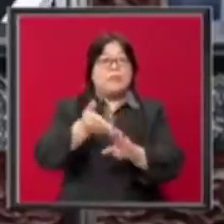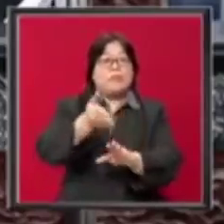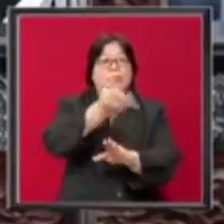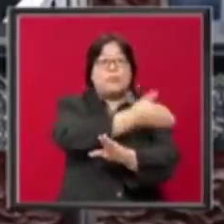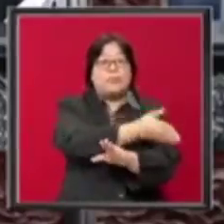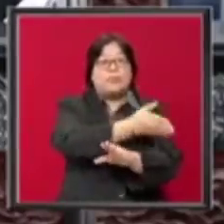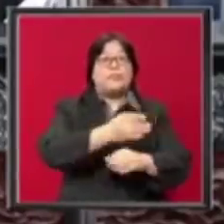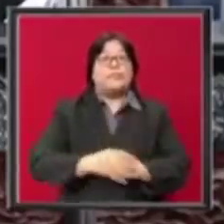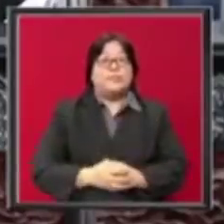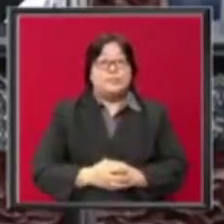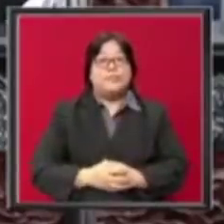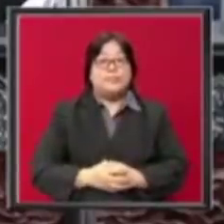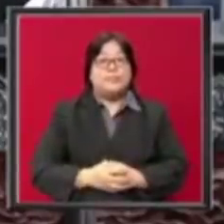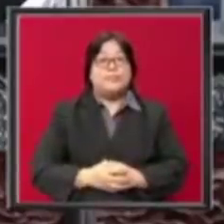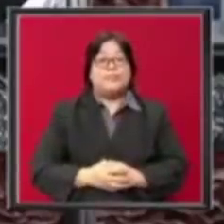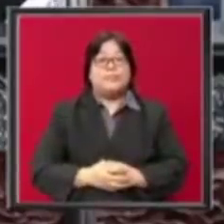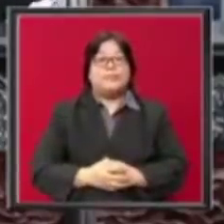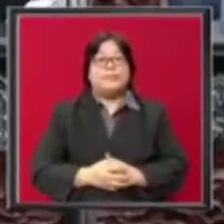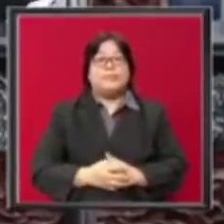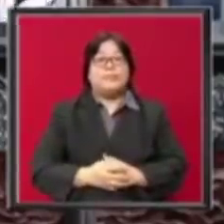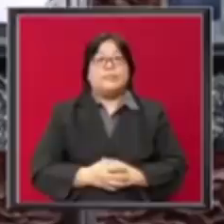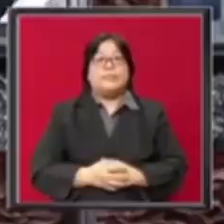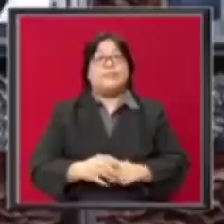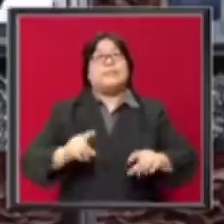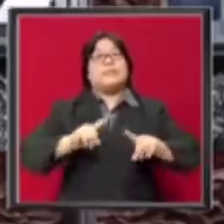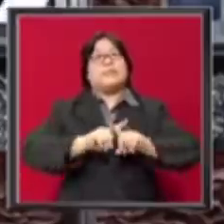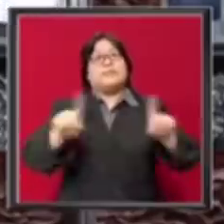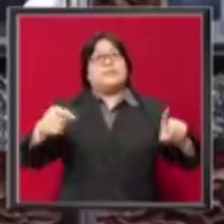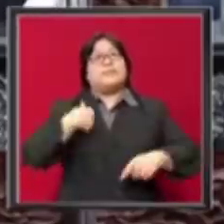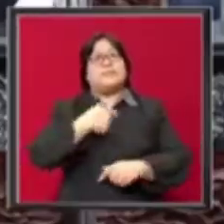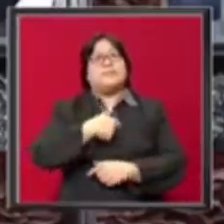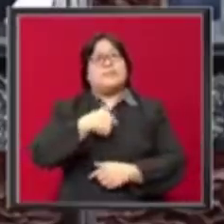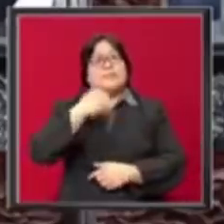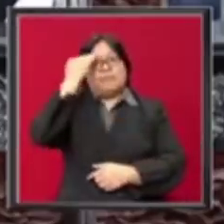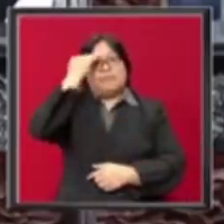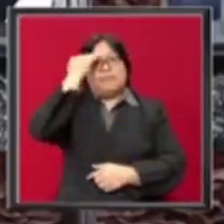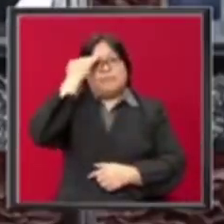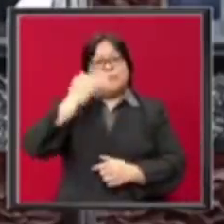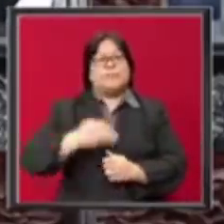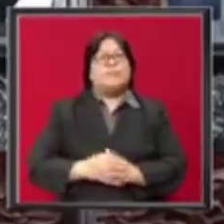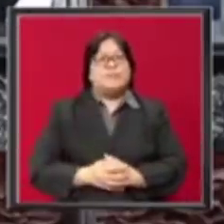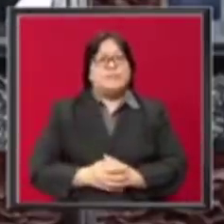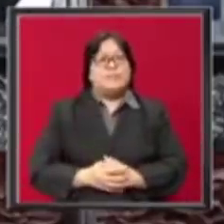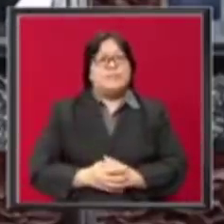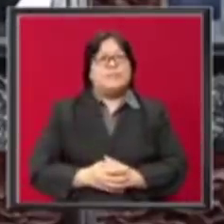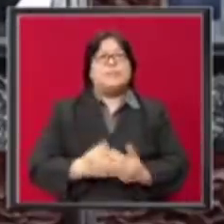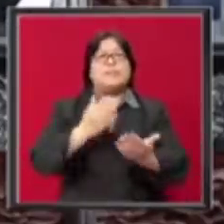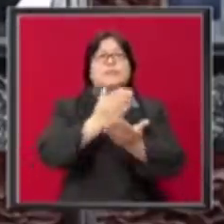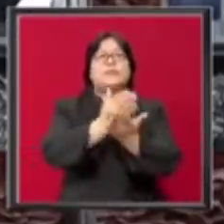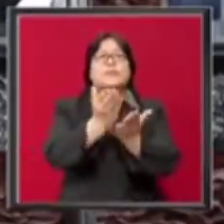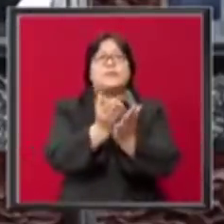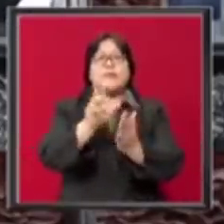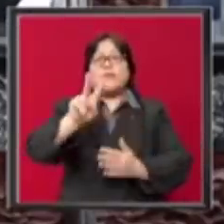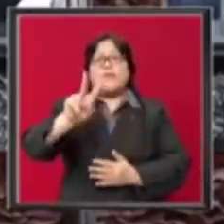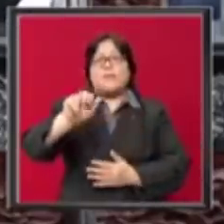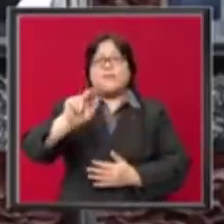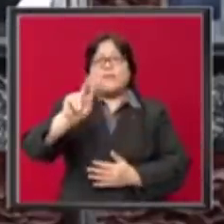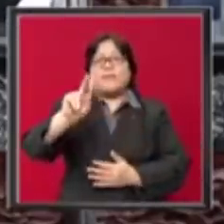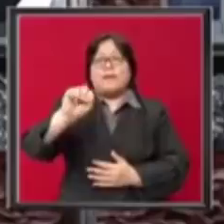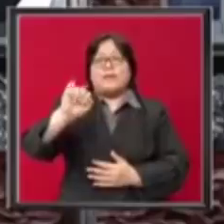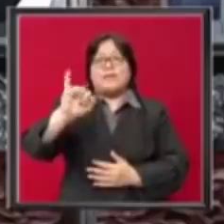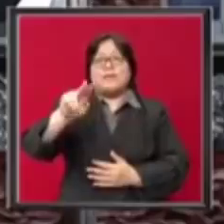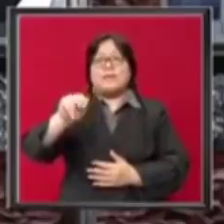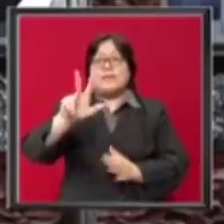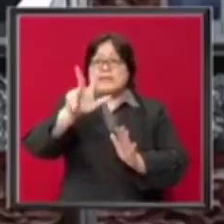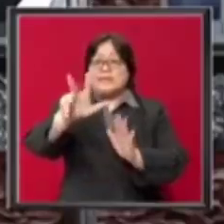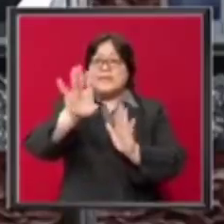sebelumnya. Ya. Tetapi kita juga tahu peruntukan untuk vaksin 3 bilion